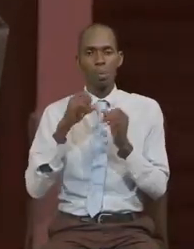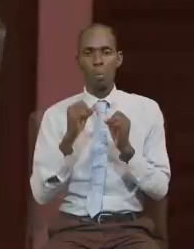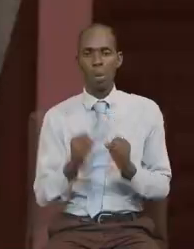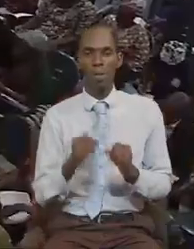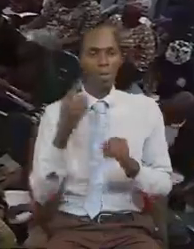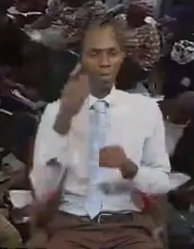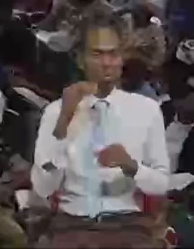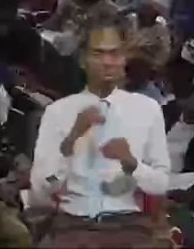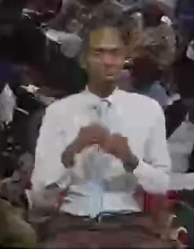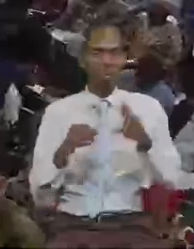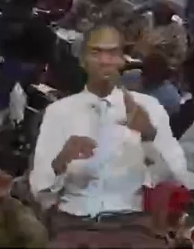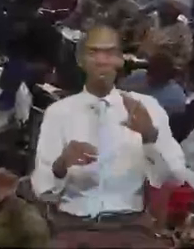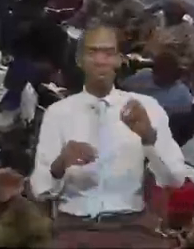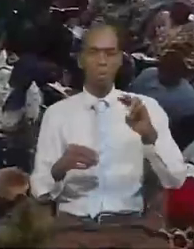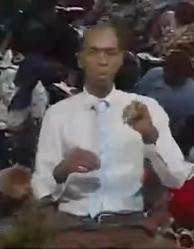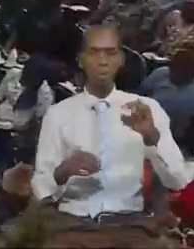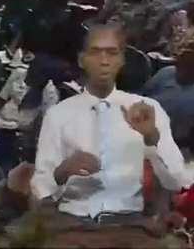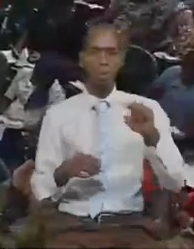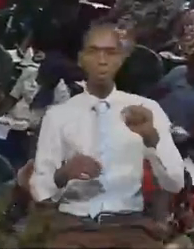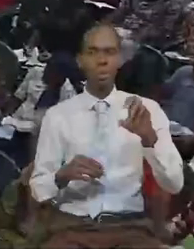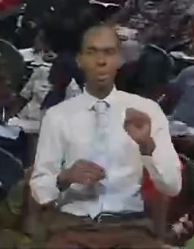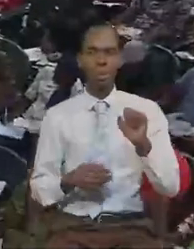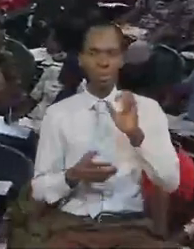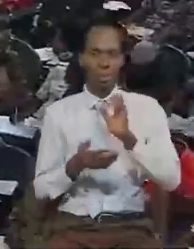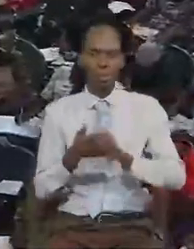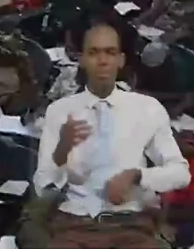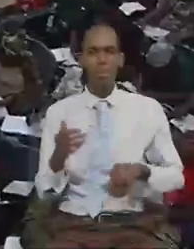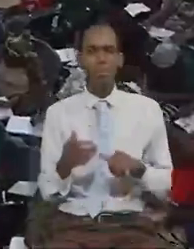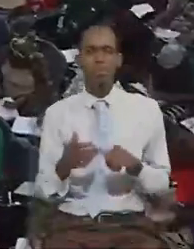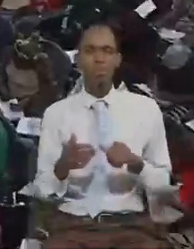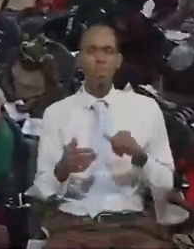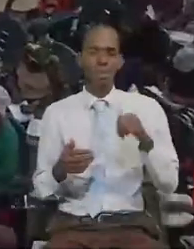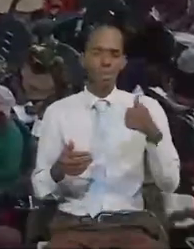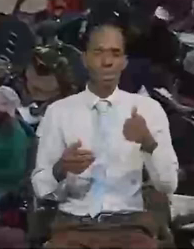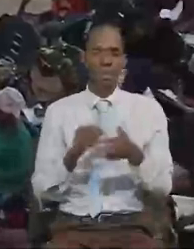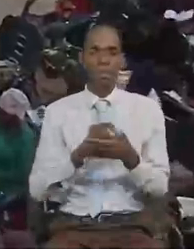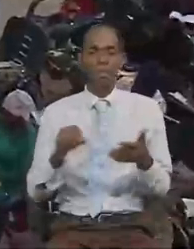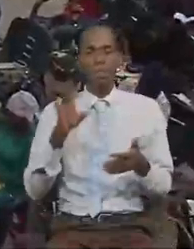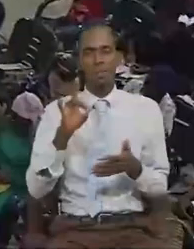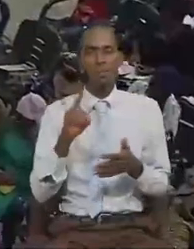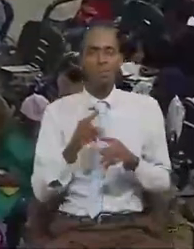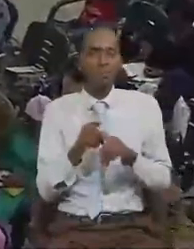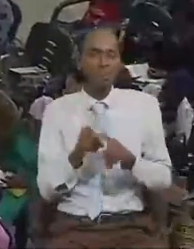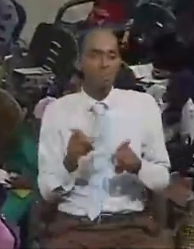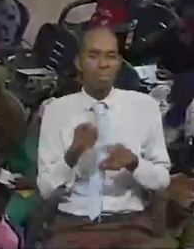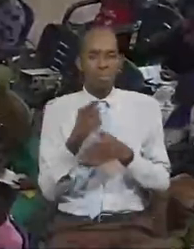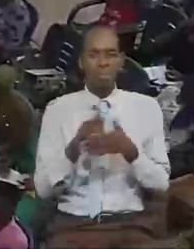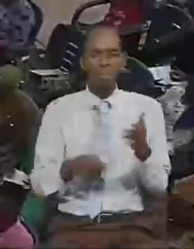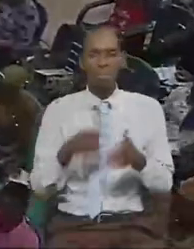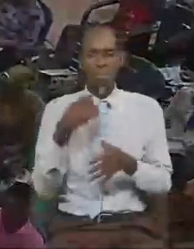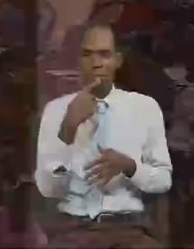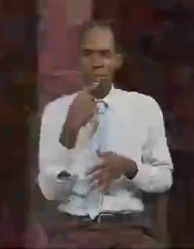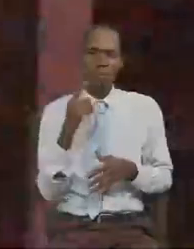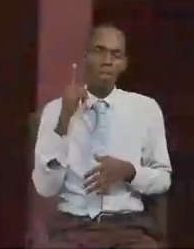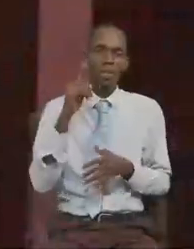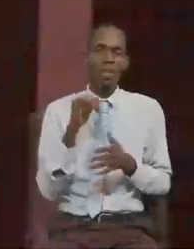verset 8. Que dit-elle donc? La parole est près de toi,